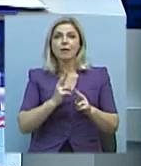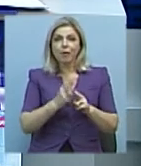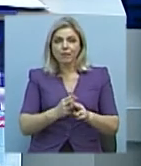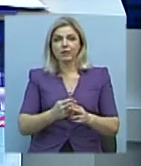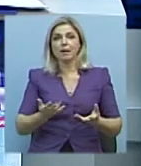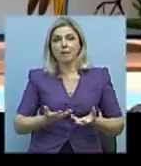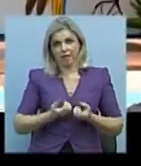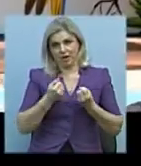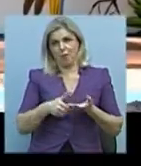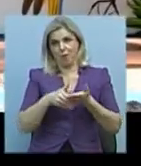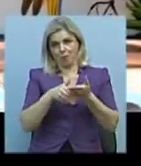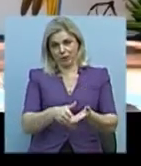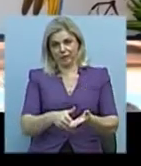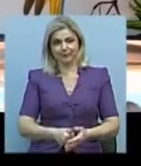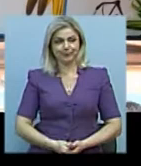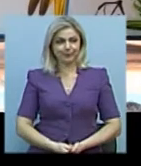допомогти».